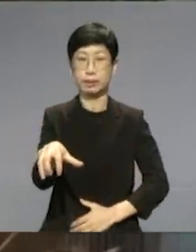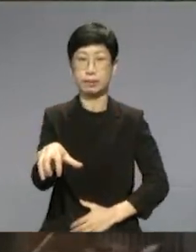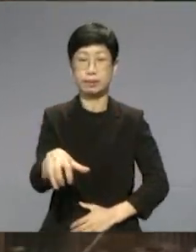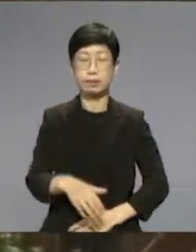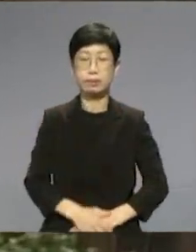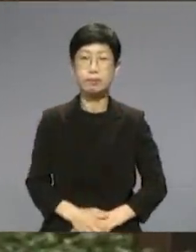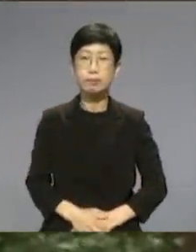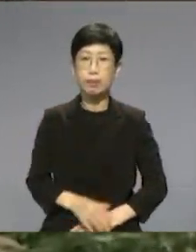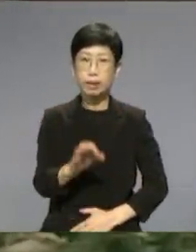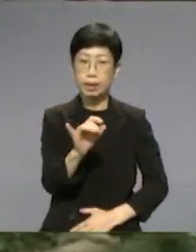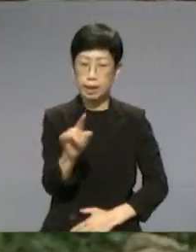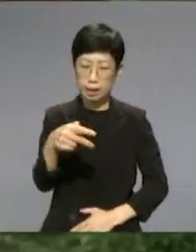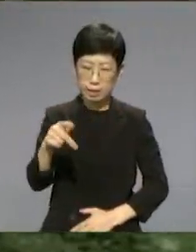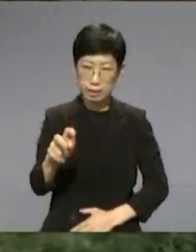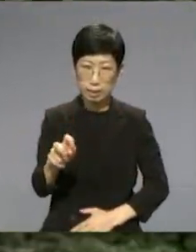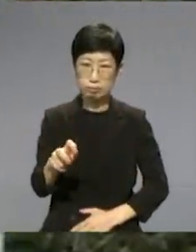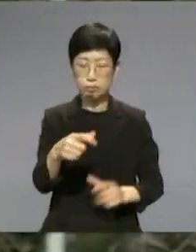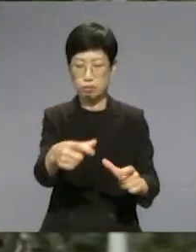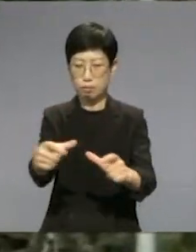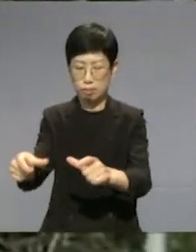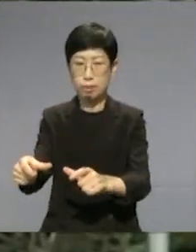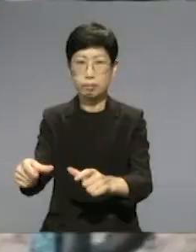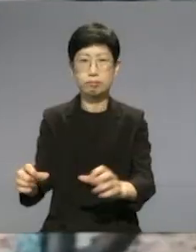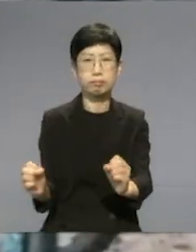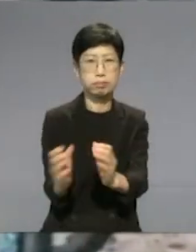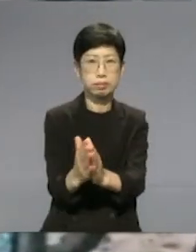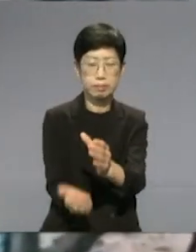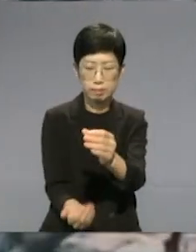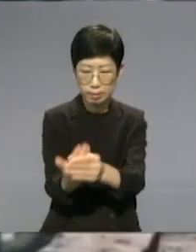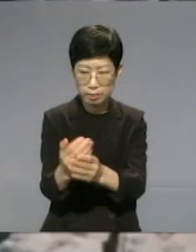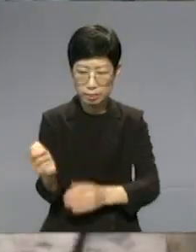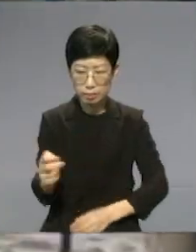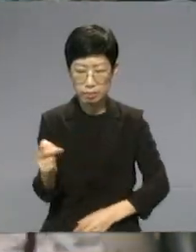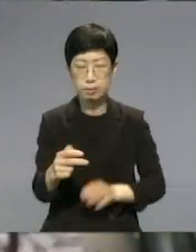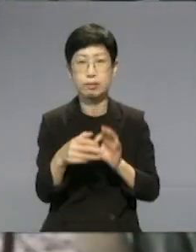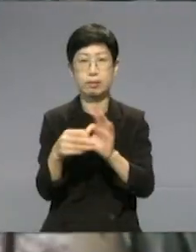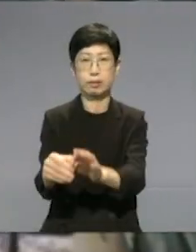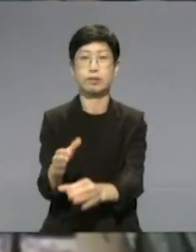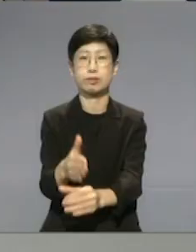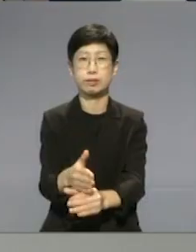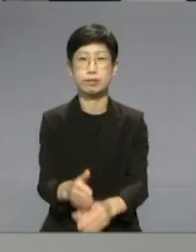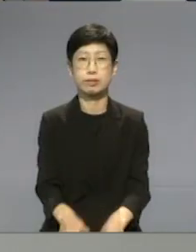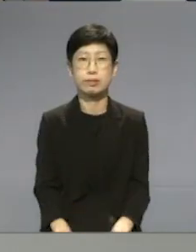카슈미르와 아싼, 웨스트벵갈, 델리 등에서 충돌이 많이 일어나고 있습니다.